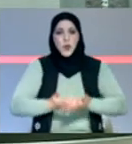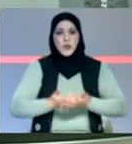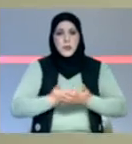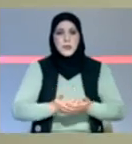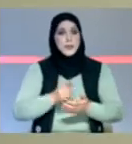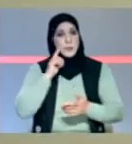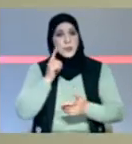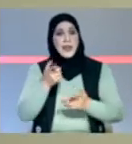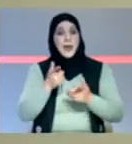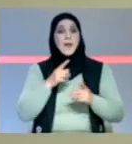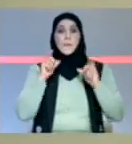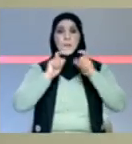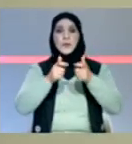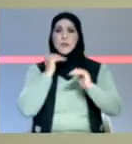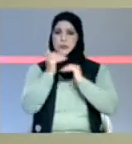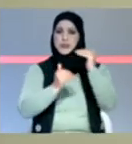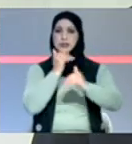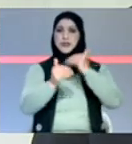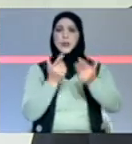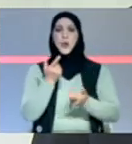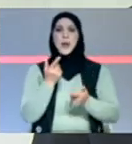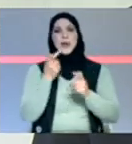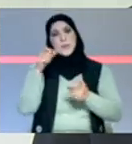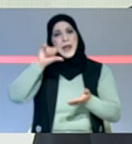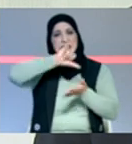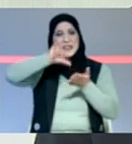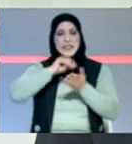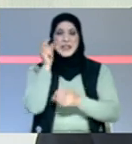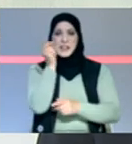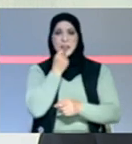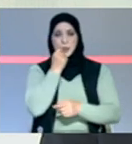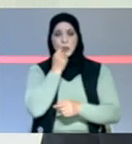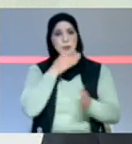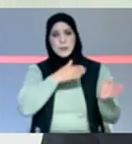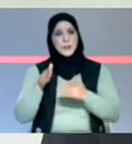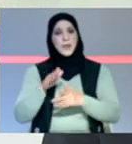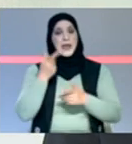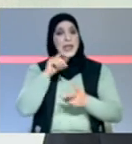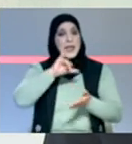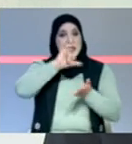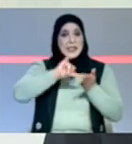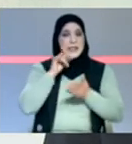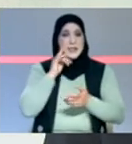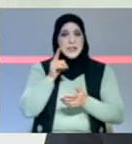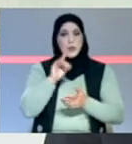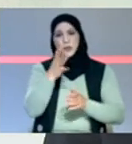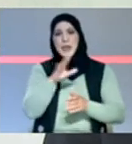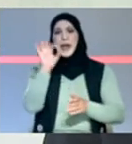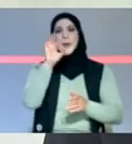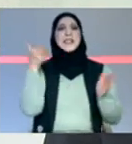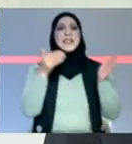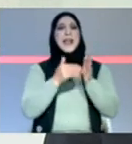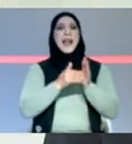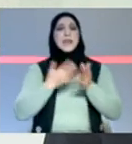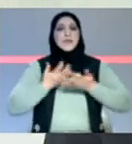فرصة لتطوير الاستهلاك الداخلي من هذه المادة. معناها كان استهلاكنا الداخلي معناها من زيت الزيتون في تونس تقريبا 50 ألف طن اللي هو كيف